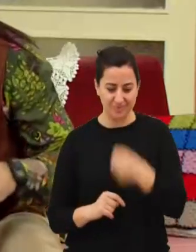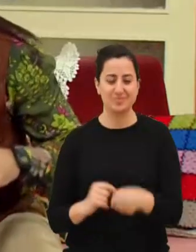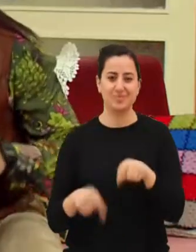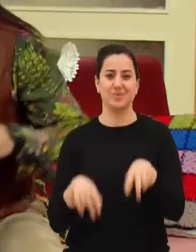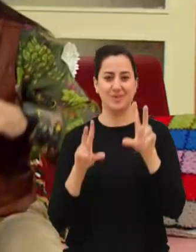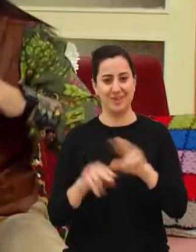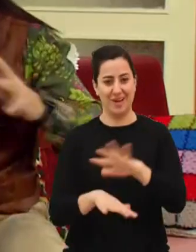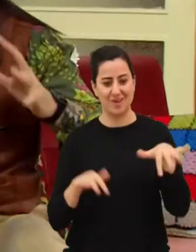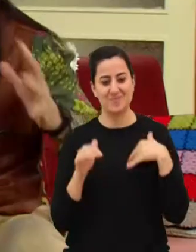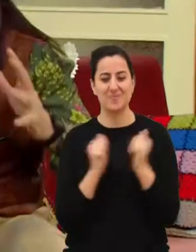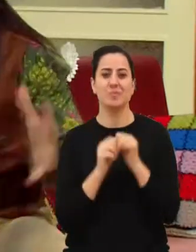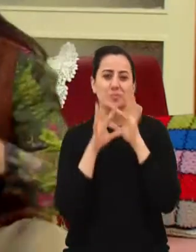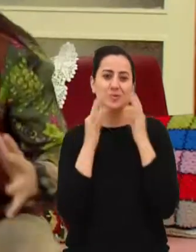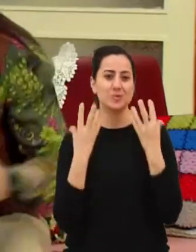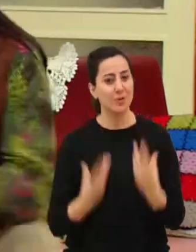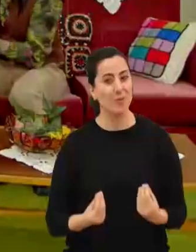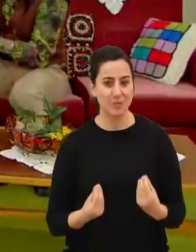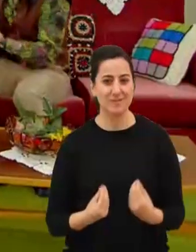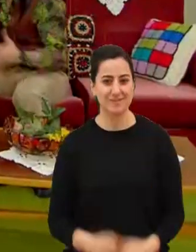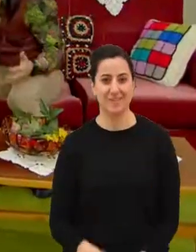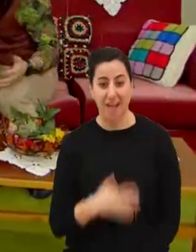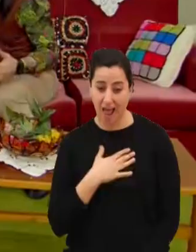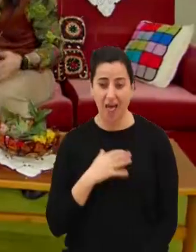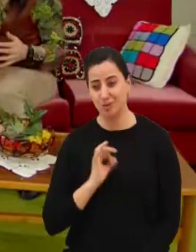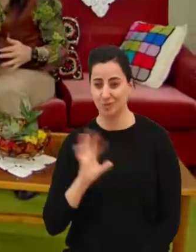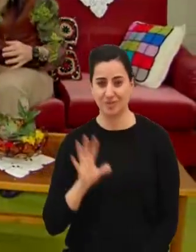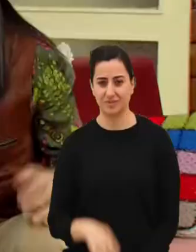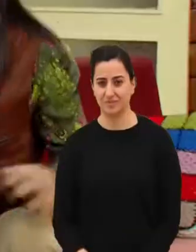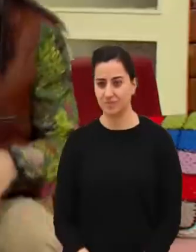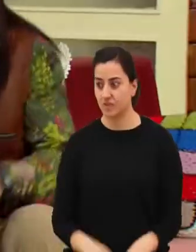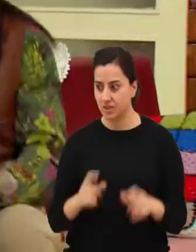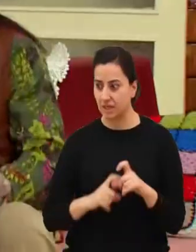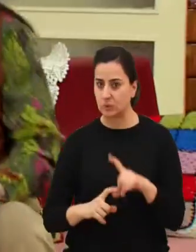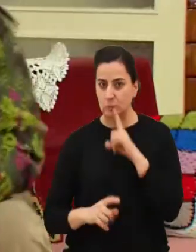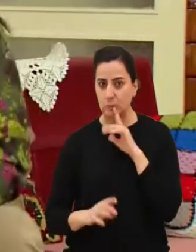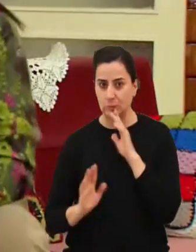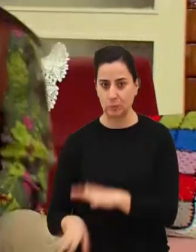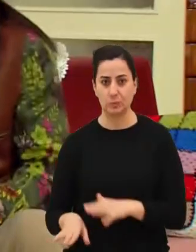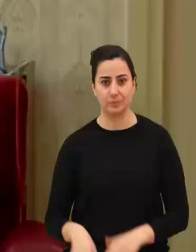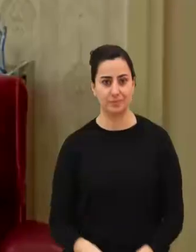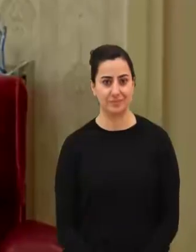burada kal. Hepimiz mutlu, mesut yaşarız. Hala, güzel olmaz mı ya? Ah, incim.